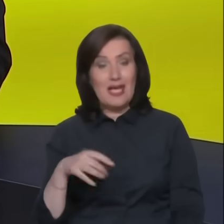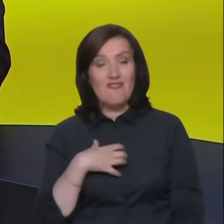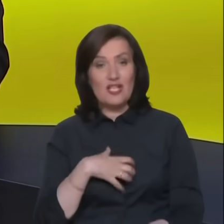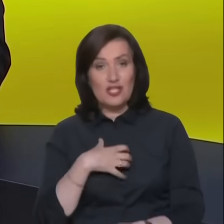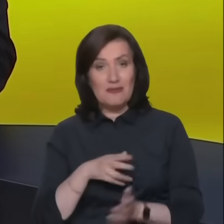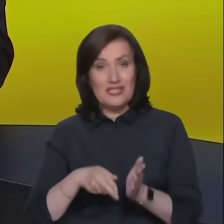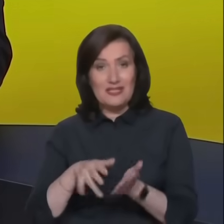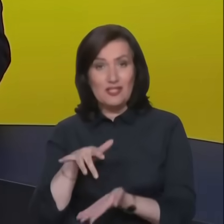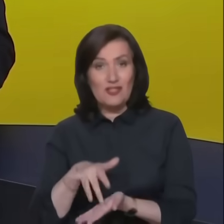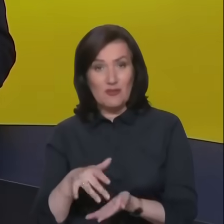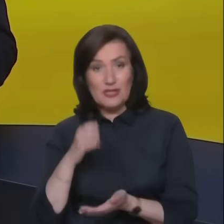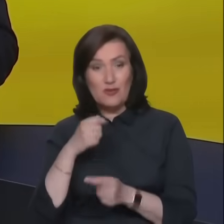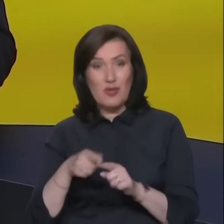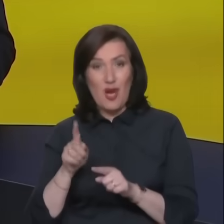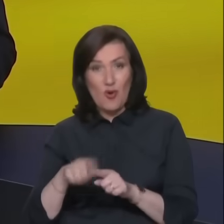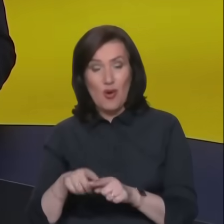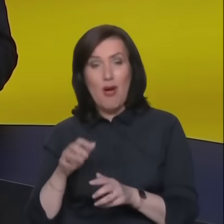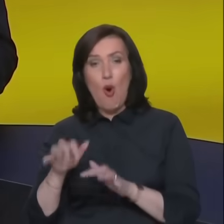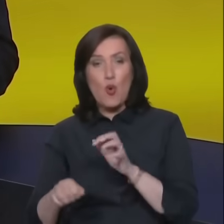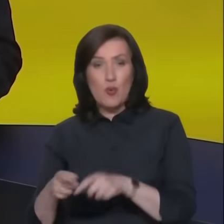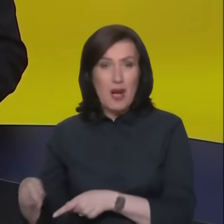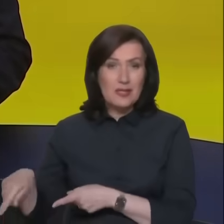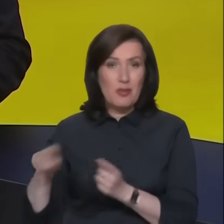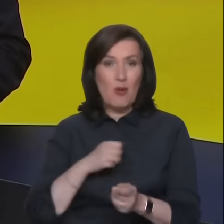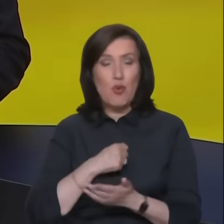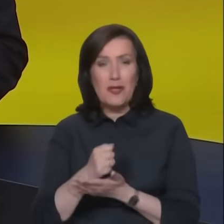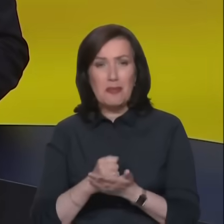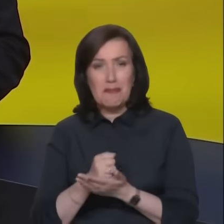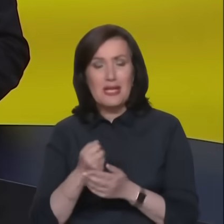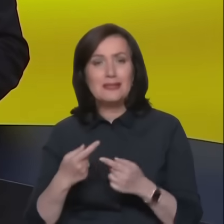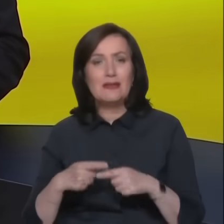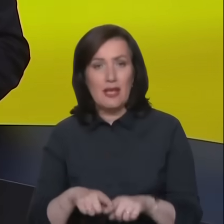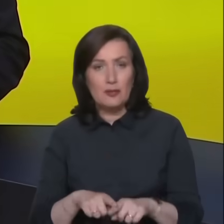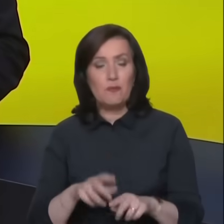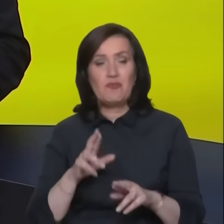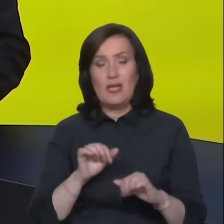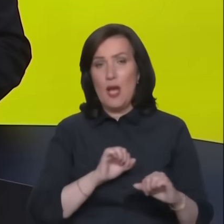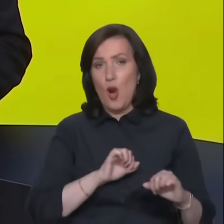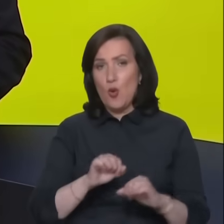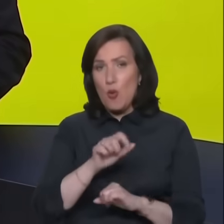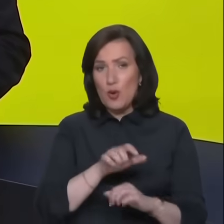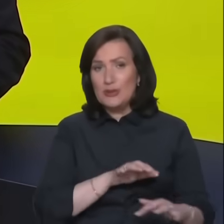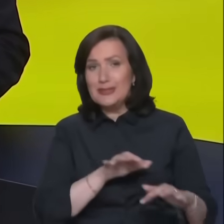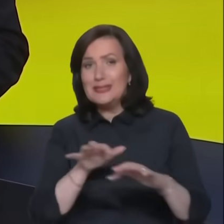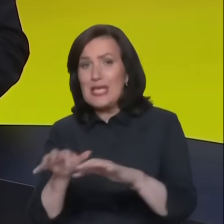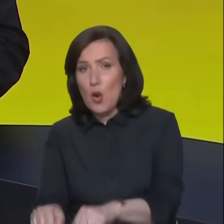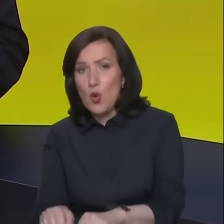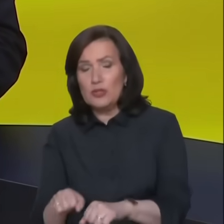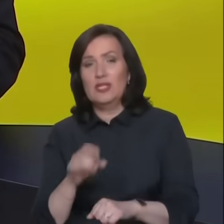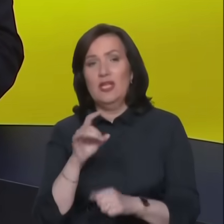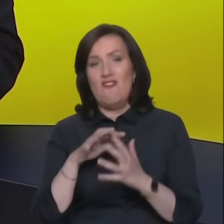залізничний вузол за допомогою якого окупанти перекидають боєприпаси і техніку як оборонці заходили в роботу